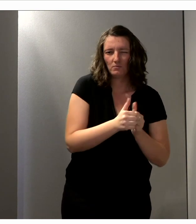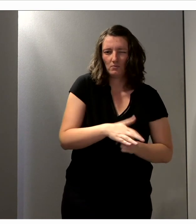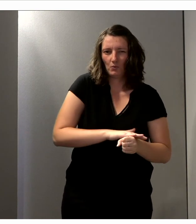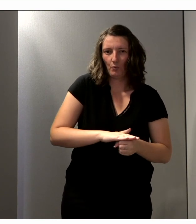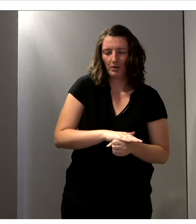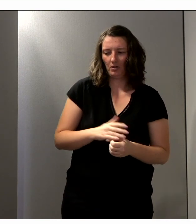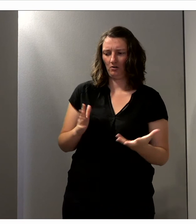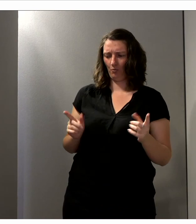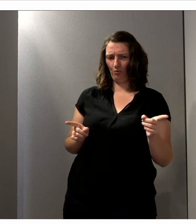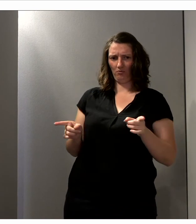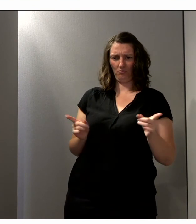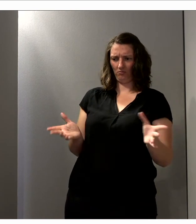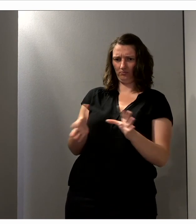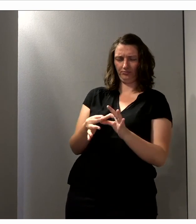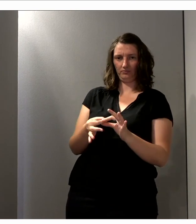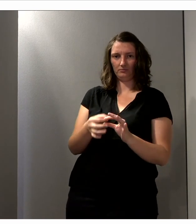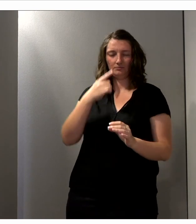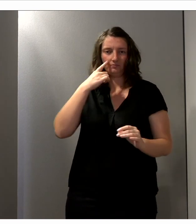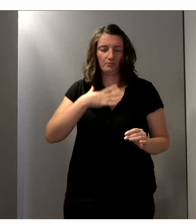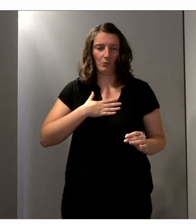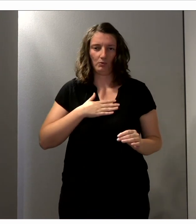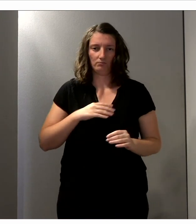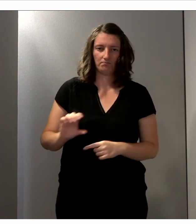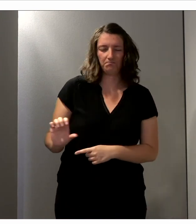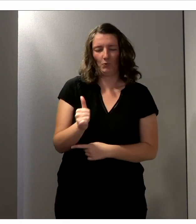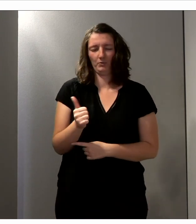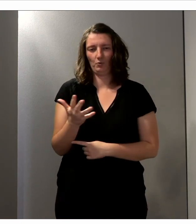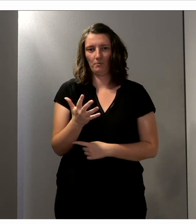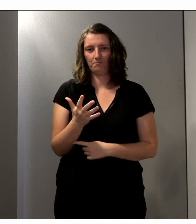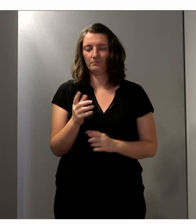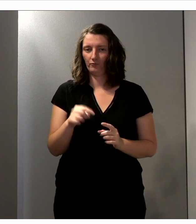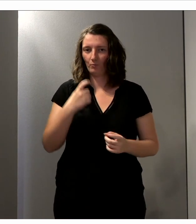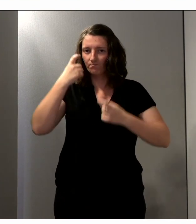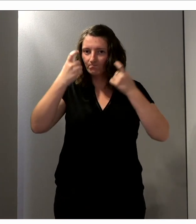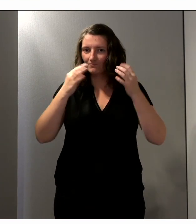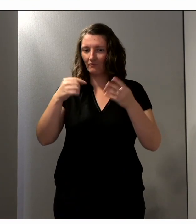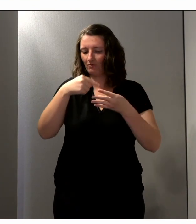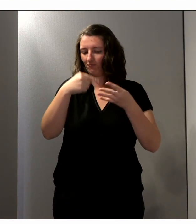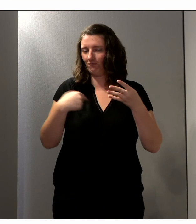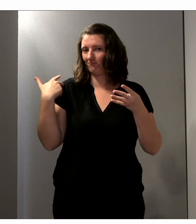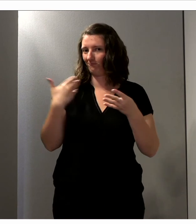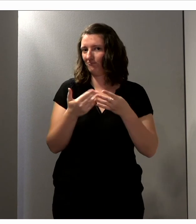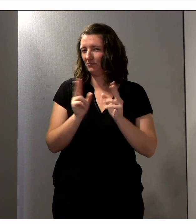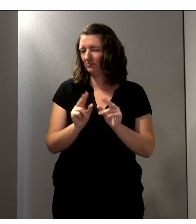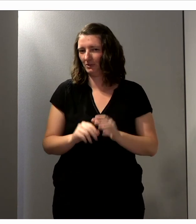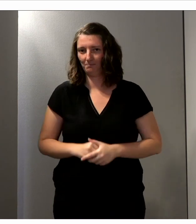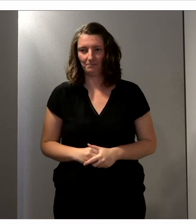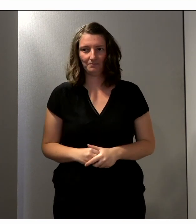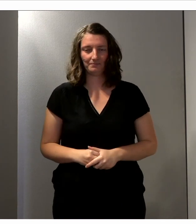je crois qu'il est fondamental de nous interroger sur les quelques dimensions que j'ai pu citer précédemment.